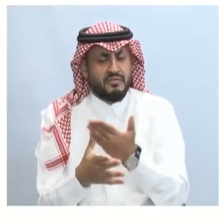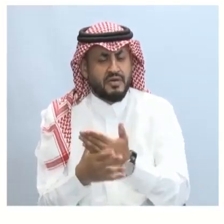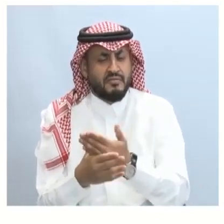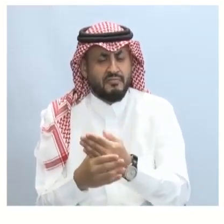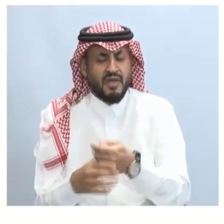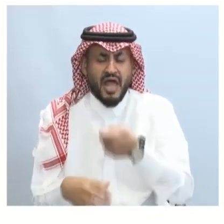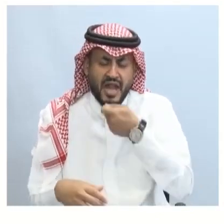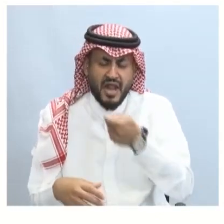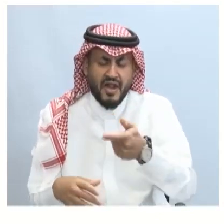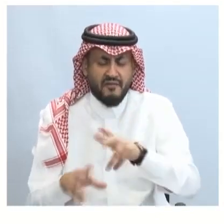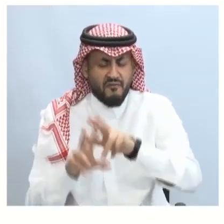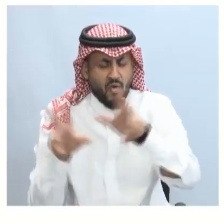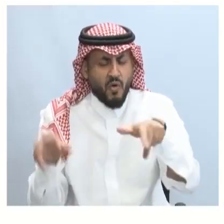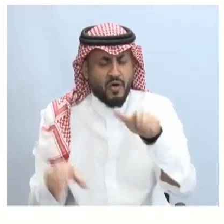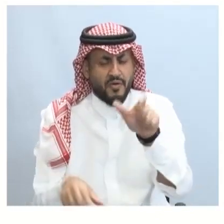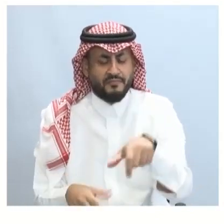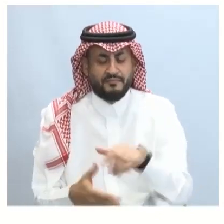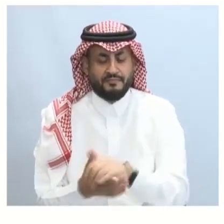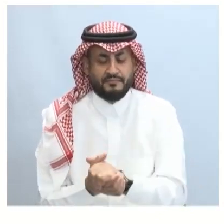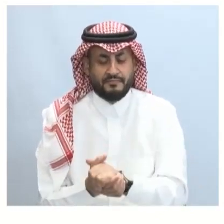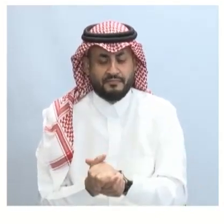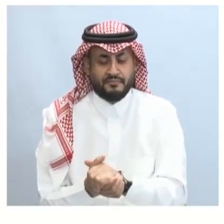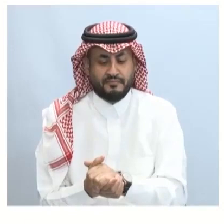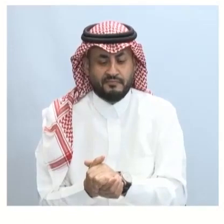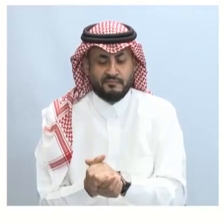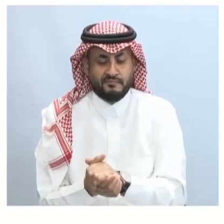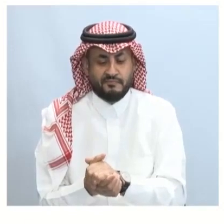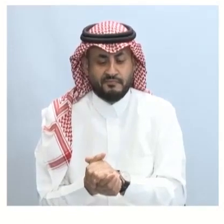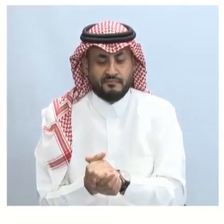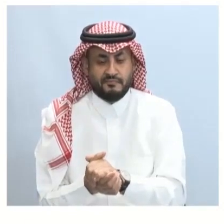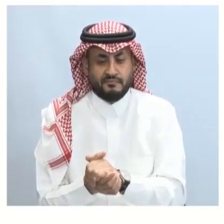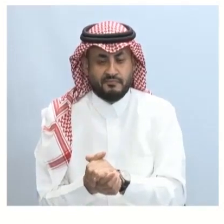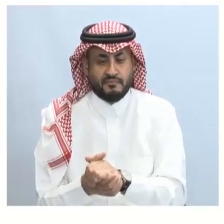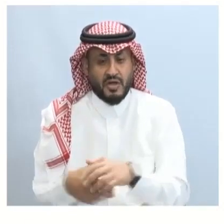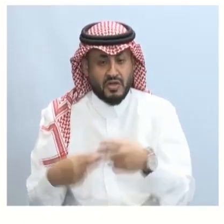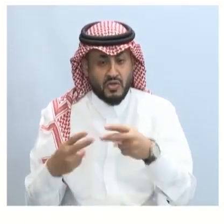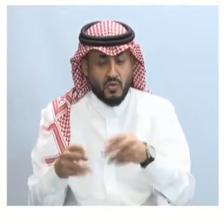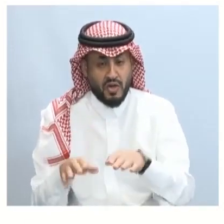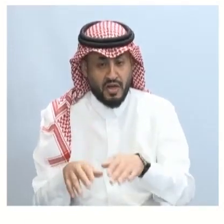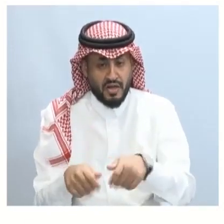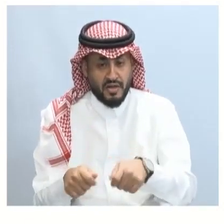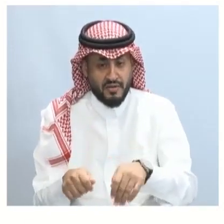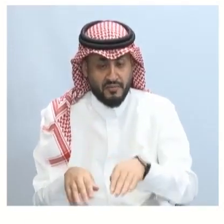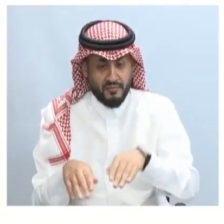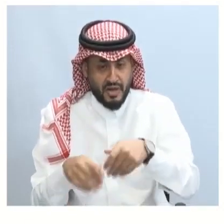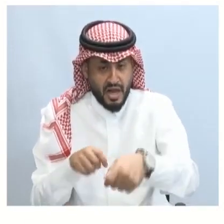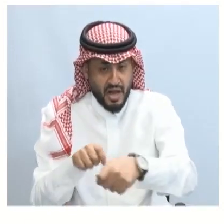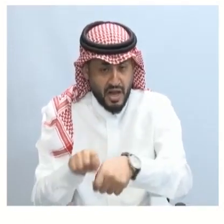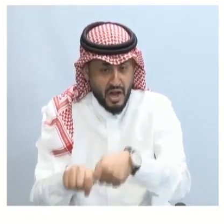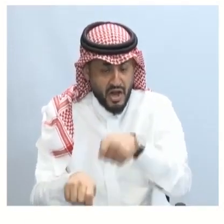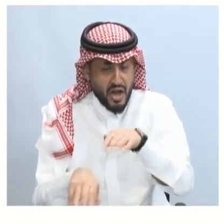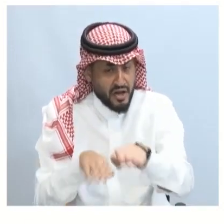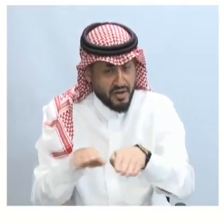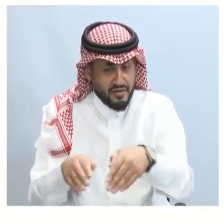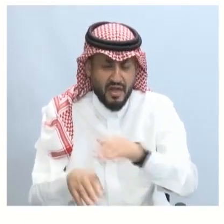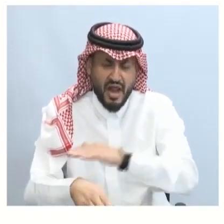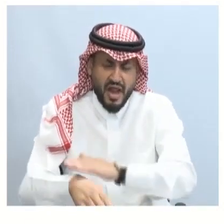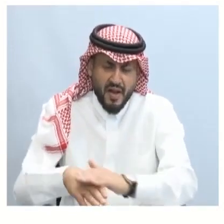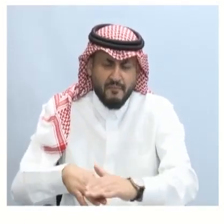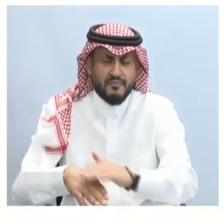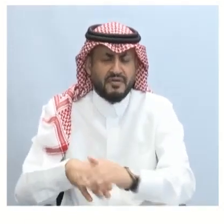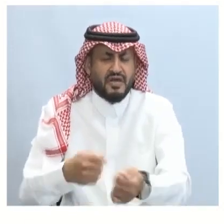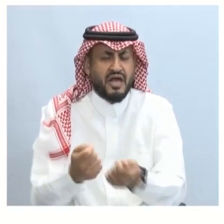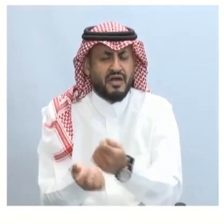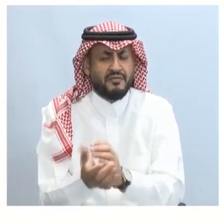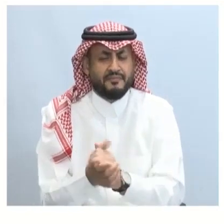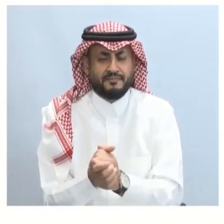امته ومن تيسيره في الوضوء انه كان صلى الله عليه وسلم انه صلى الله عليه وسلم